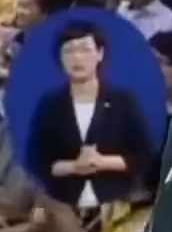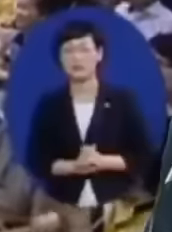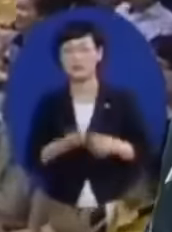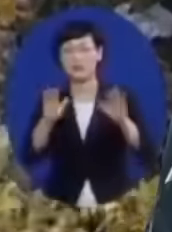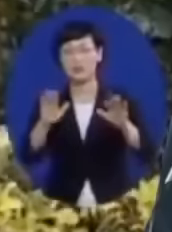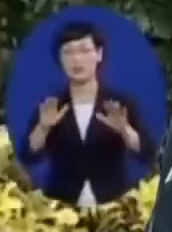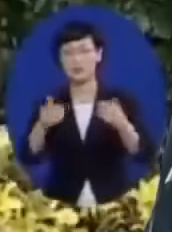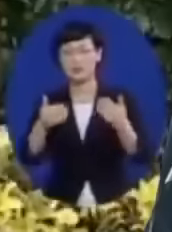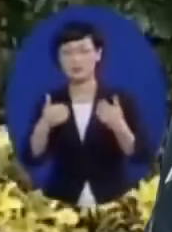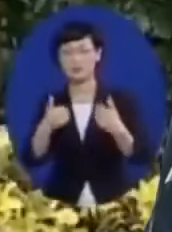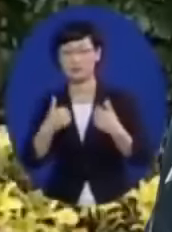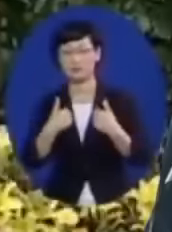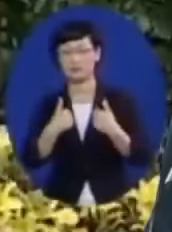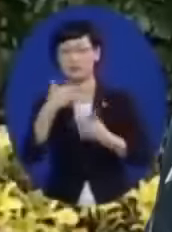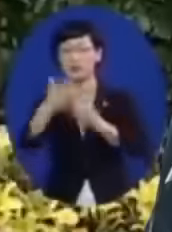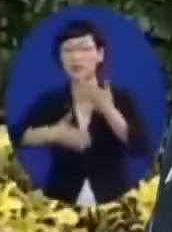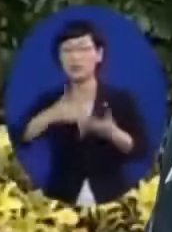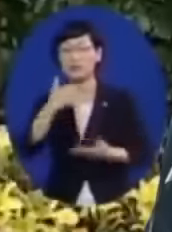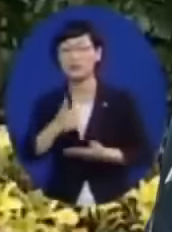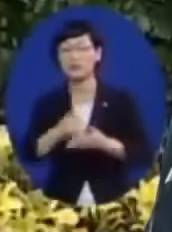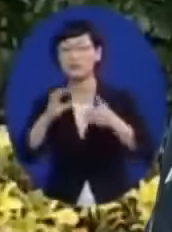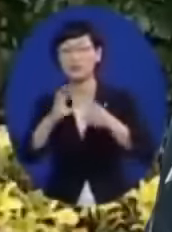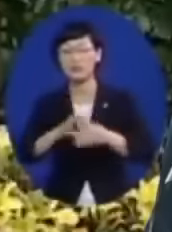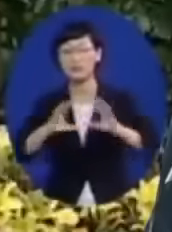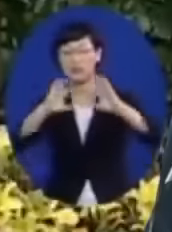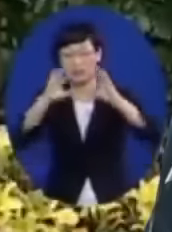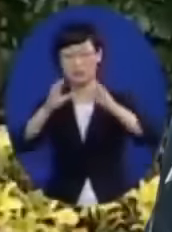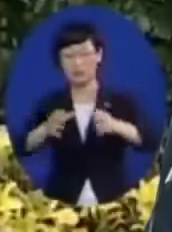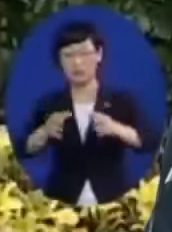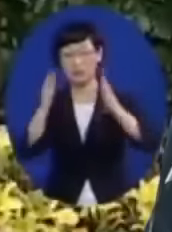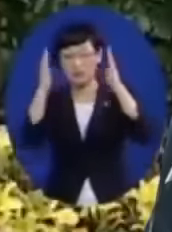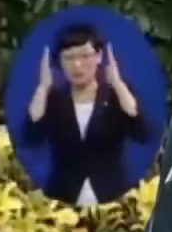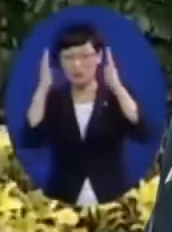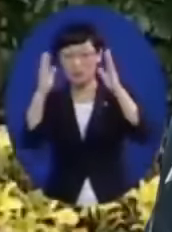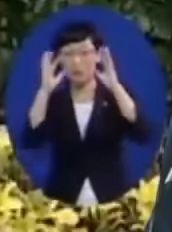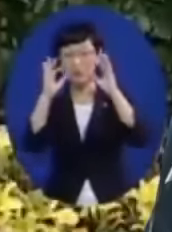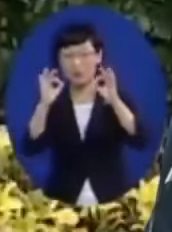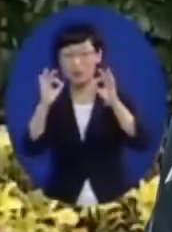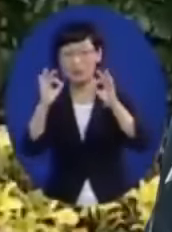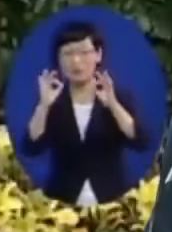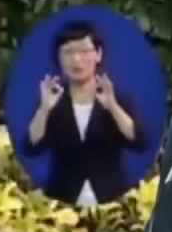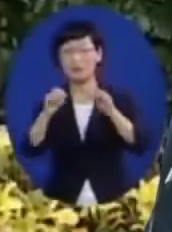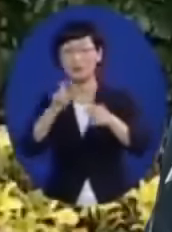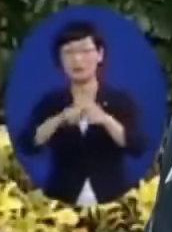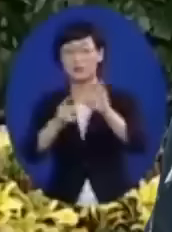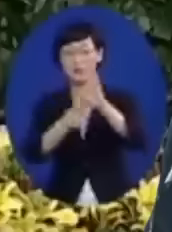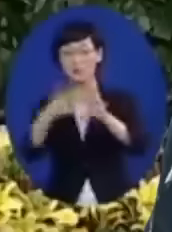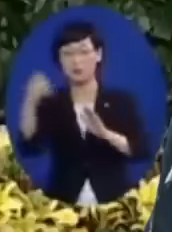오늘 저는 하나님을 바라라는 제목으로 말씀을 나누고자 합니다.